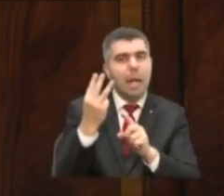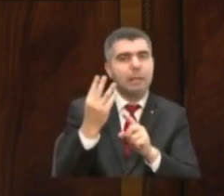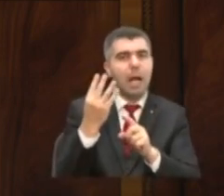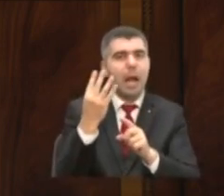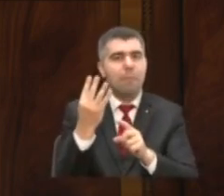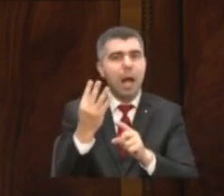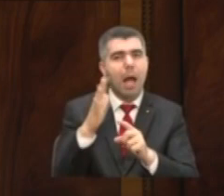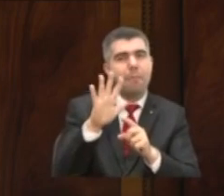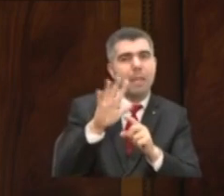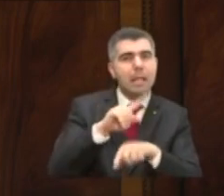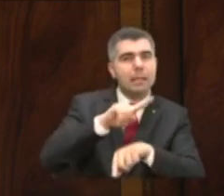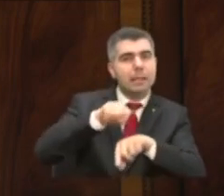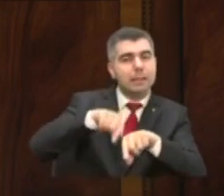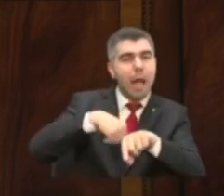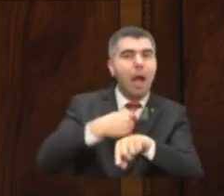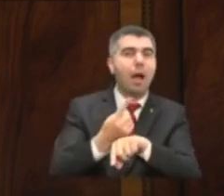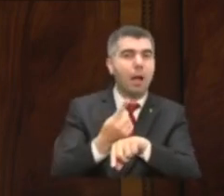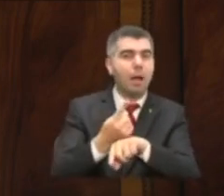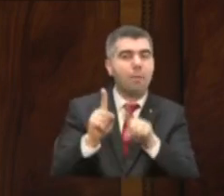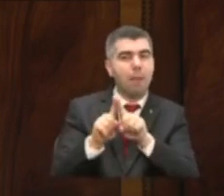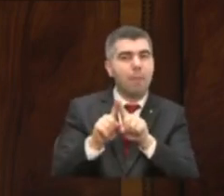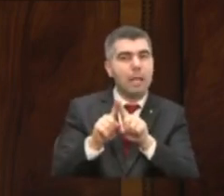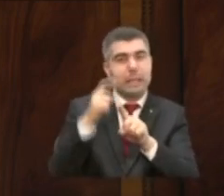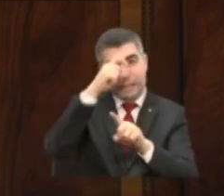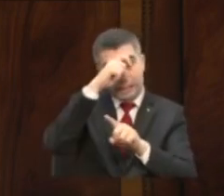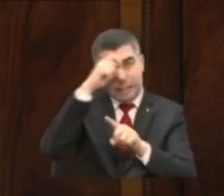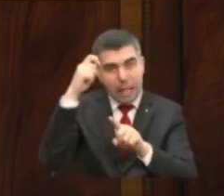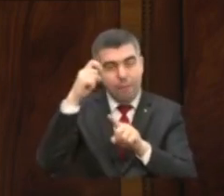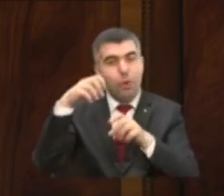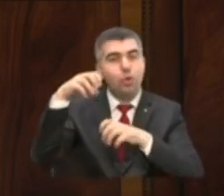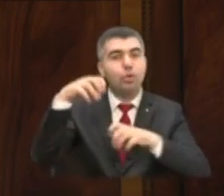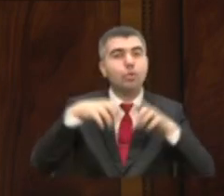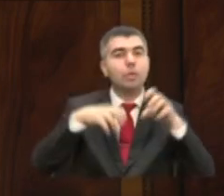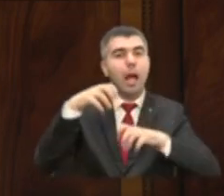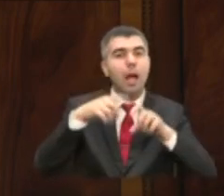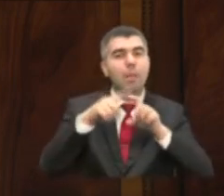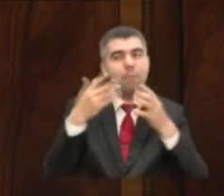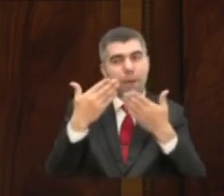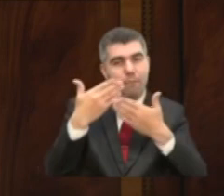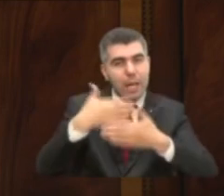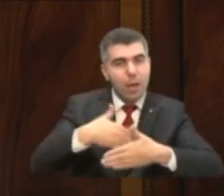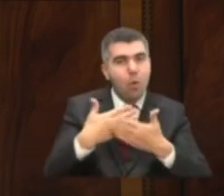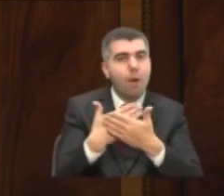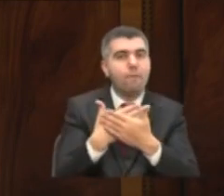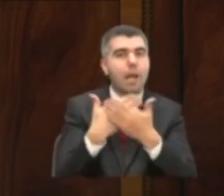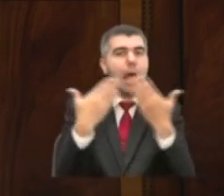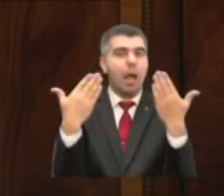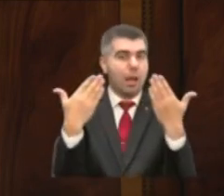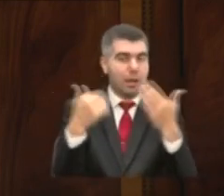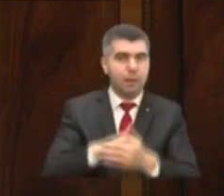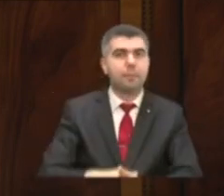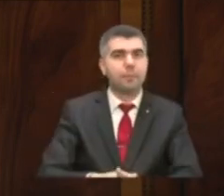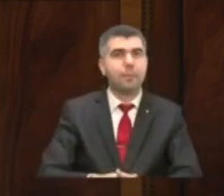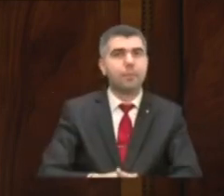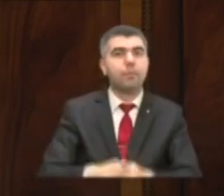ساعات 5 ساعات ما بين الصيف والشتاء فيما يخص النهار والليل. فداك الشيء علاش كيدار؟